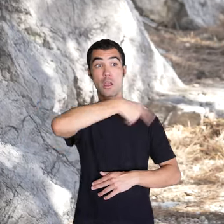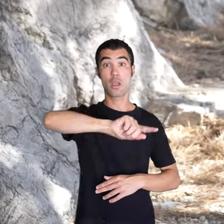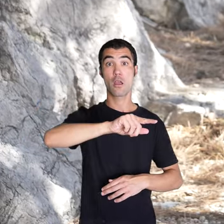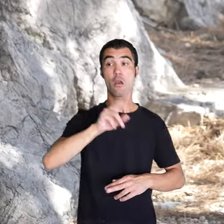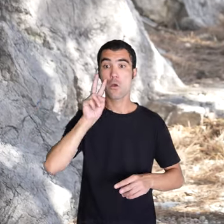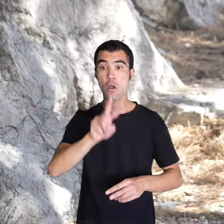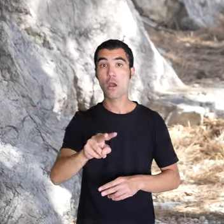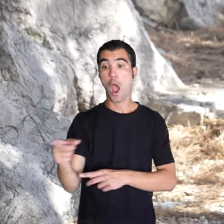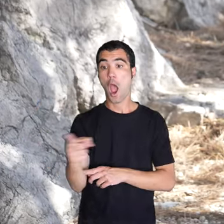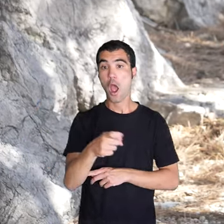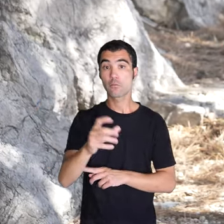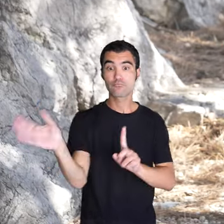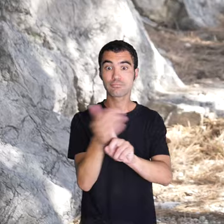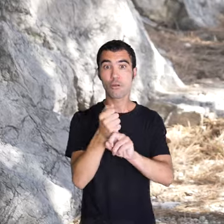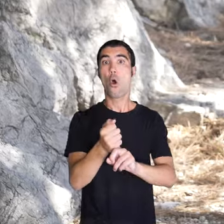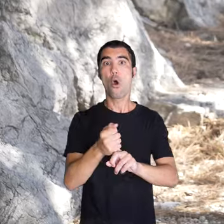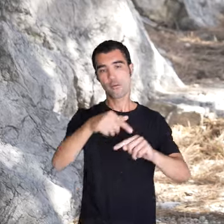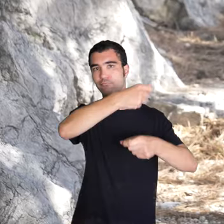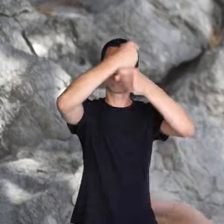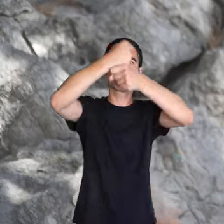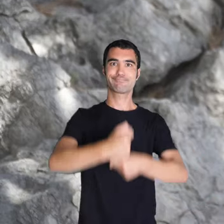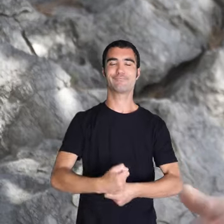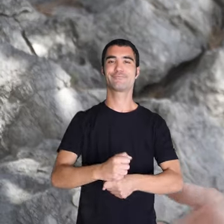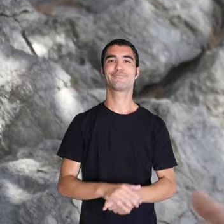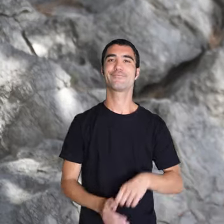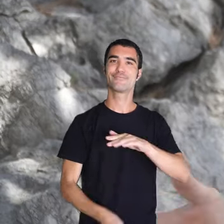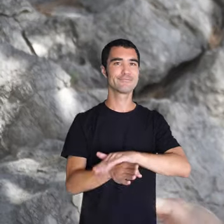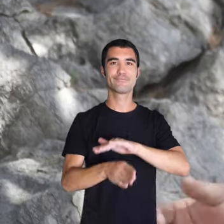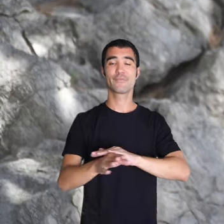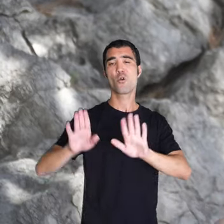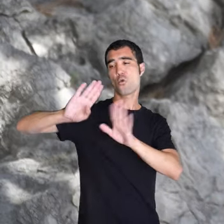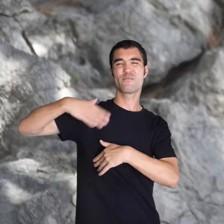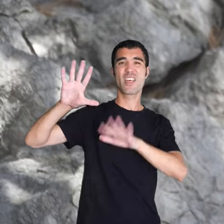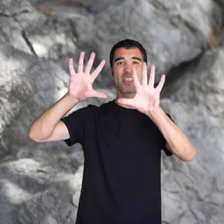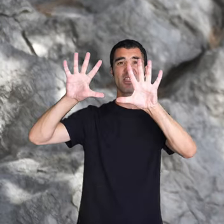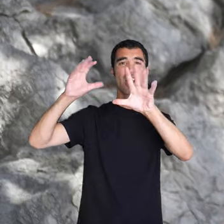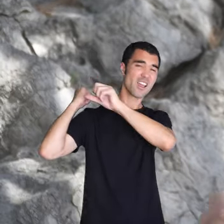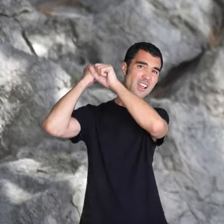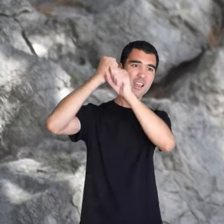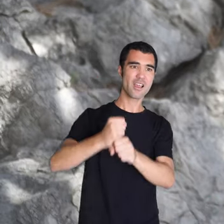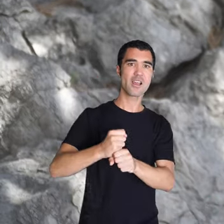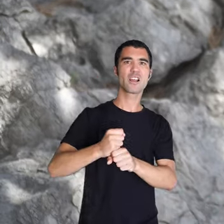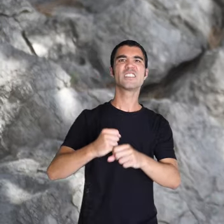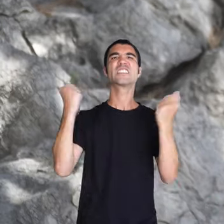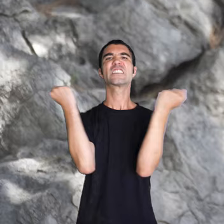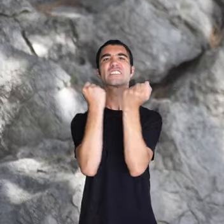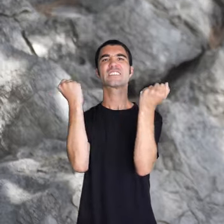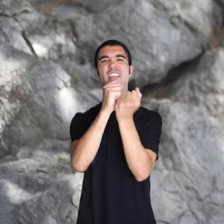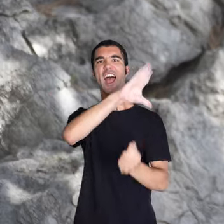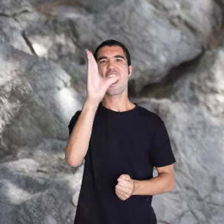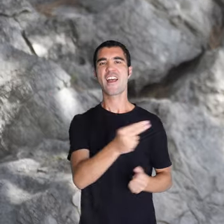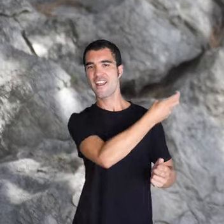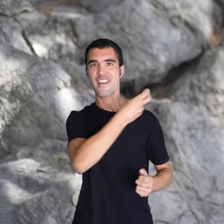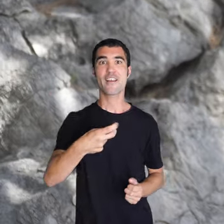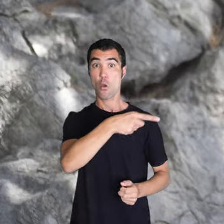que van trobar la gamba, i ell encara segueix. Aquesta darrera dècada n'han vengut de Senegal, que